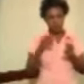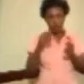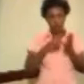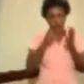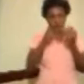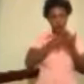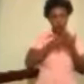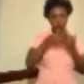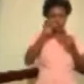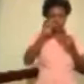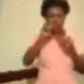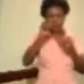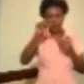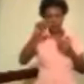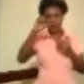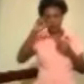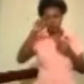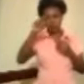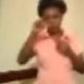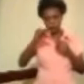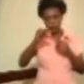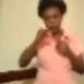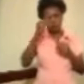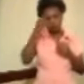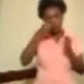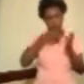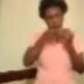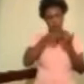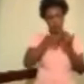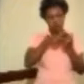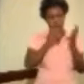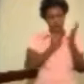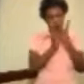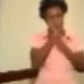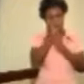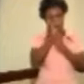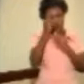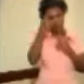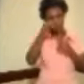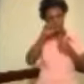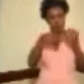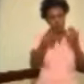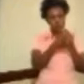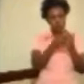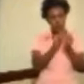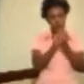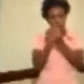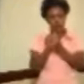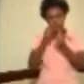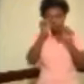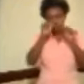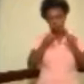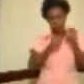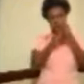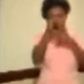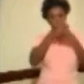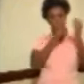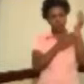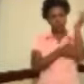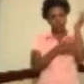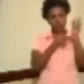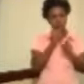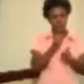ONG dans le plan de développement que le gouvernement gagne. C'est le contraire qui est fait, on a tendance à suivre la CIRH et si c'est comme ça